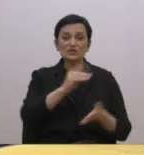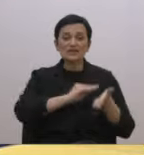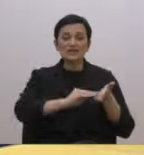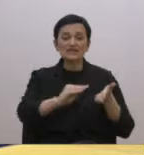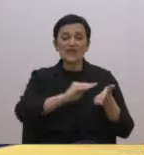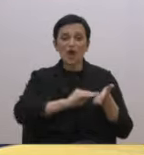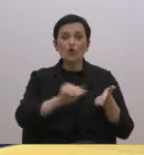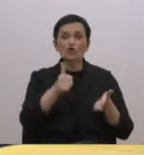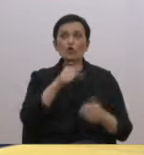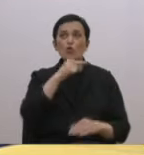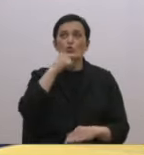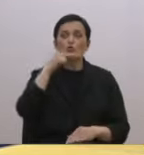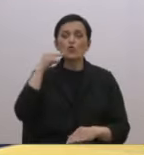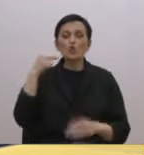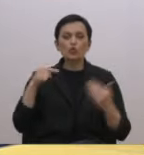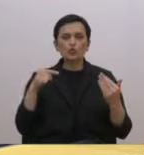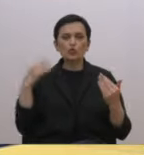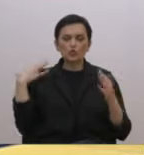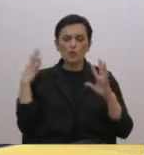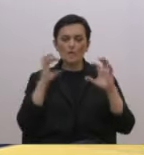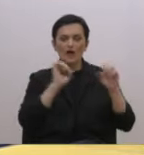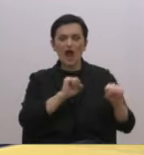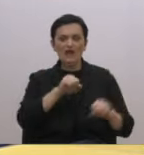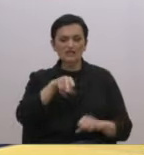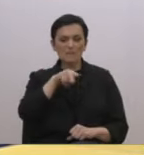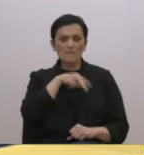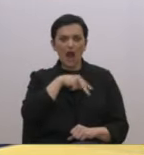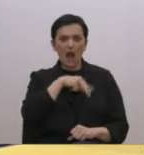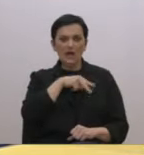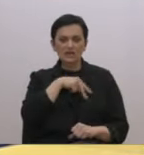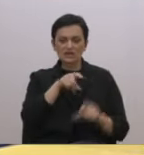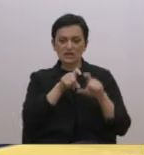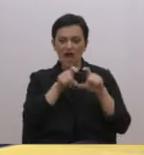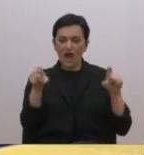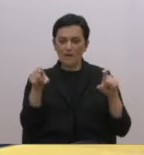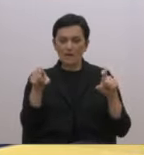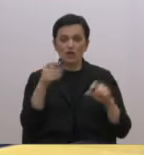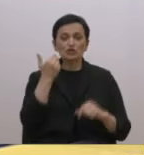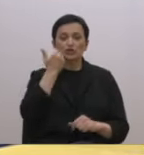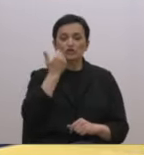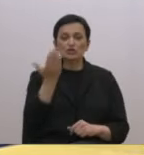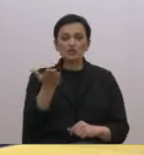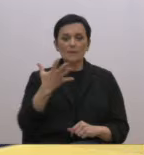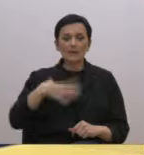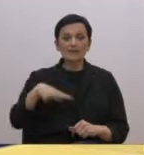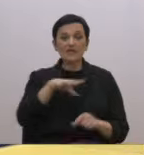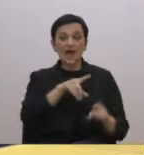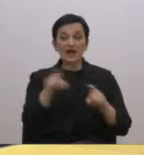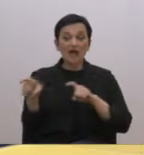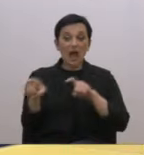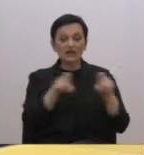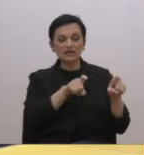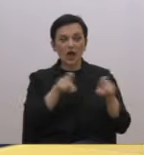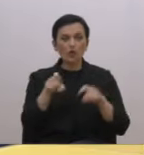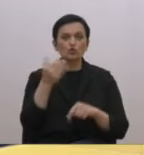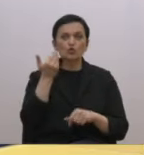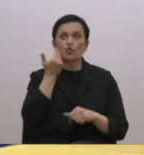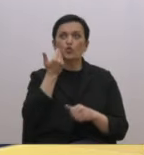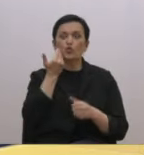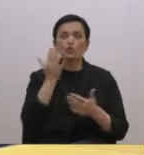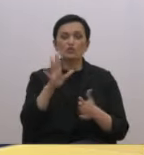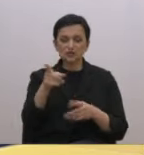როგორც რუსებისთვის მხარდამჭერი პარლამენტარები შეგცხვებათ საქართველოსი გადაადგილების.